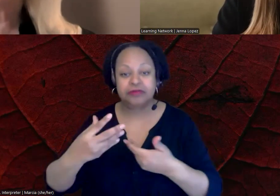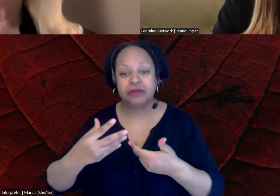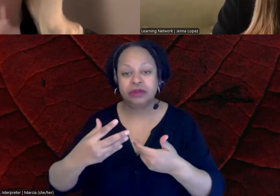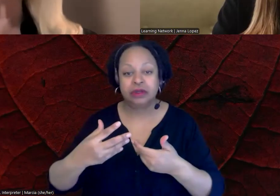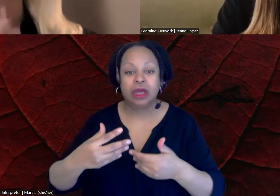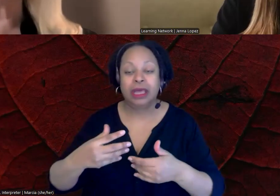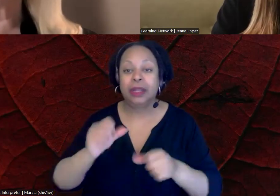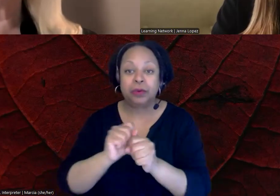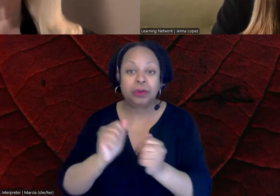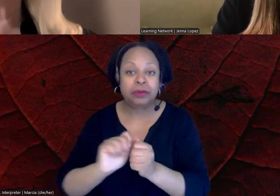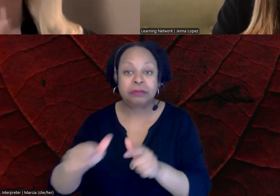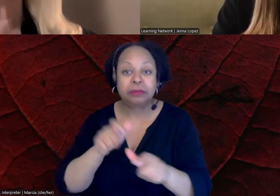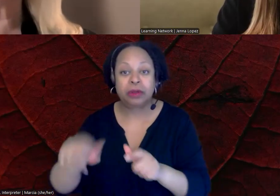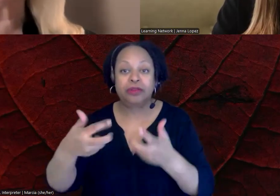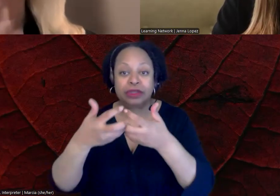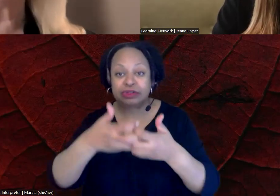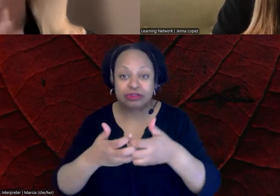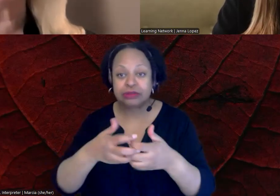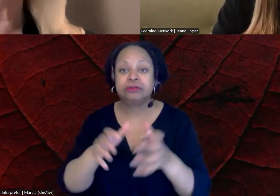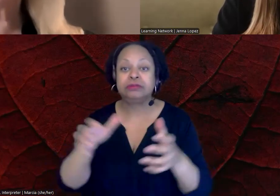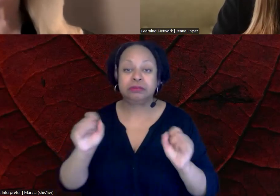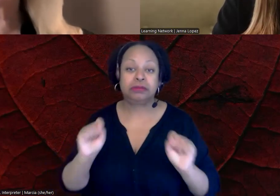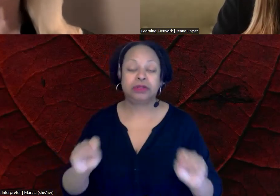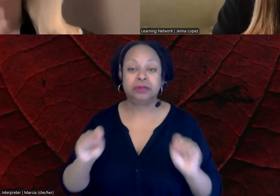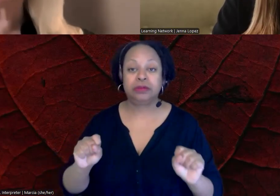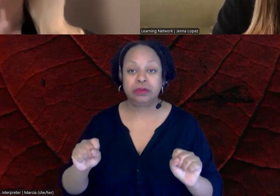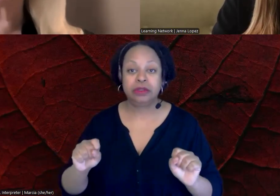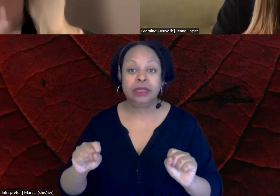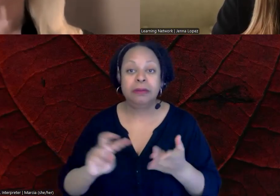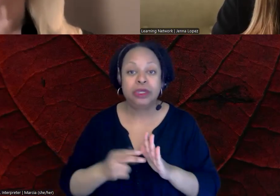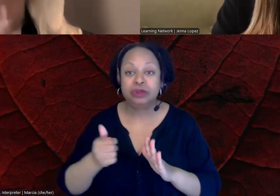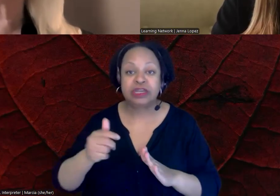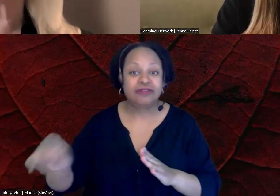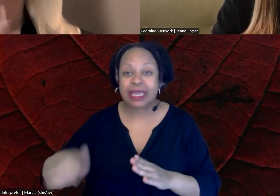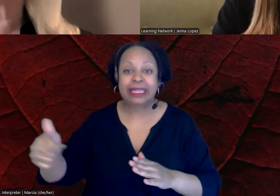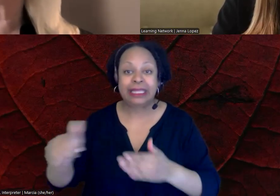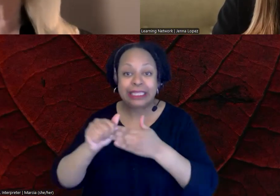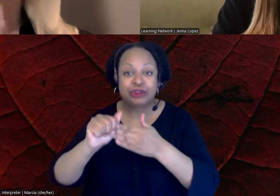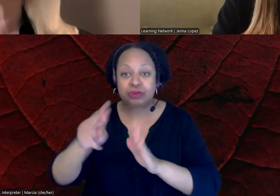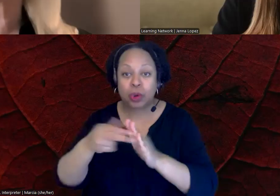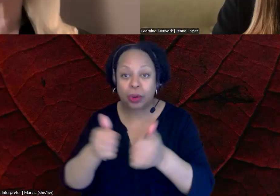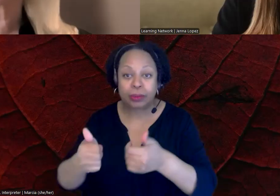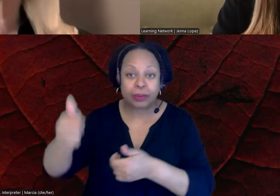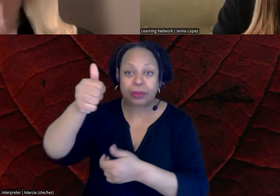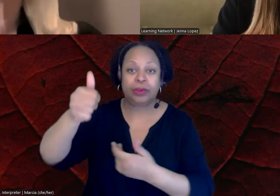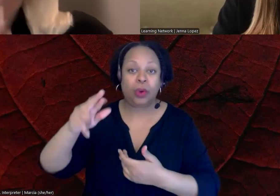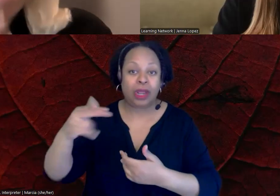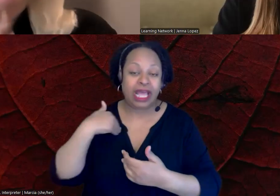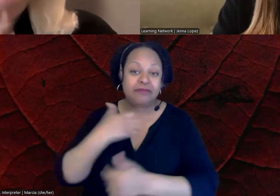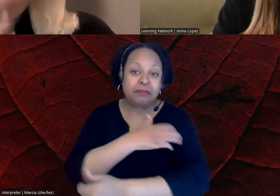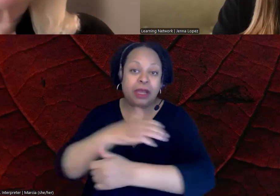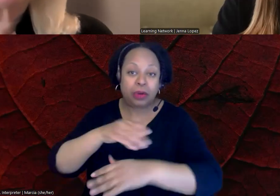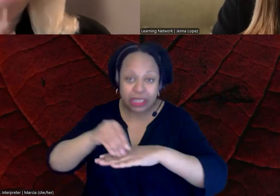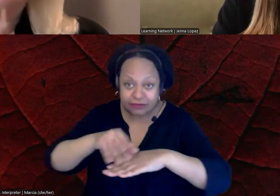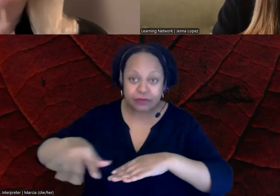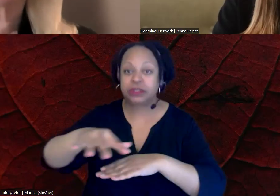et à mettre l'accent sur l'intersectionnalité dans la mesure du possible, autant que possible. Et donc, si vous êtes en position de leadership ou